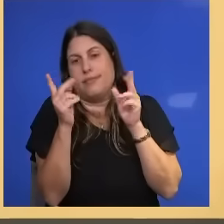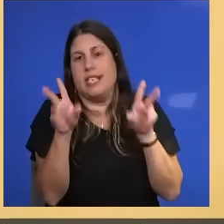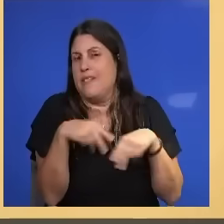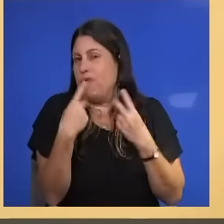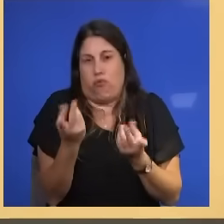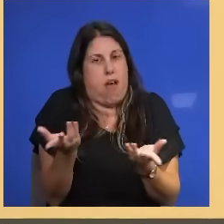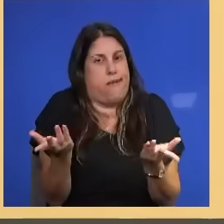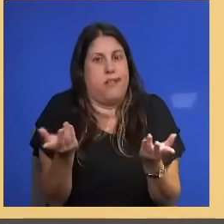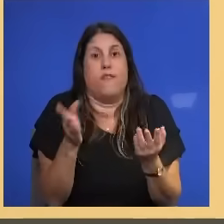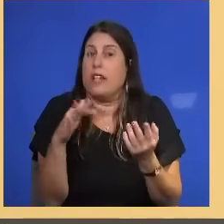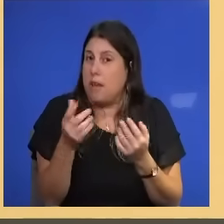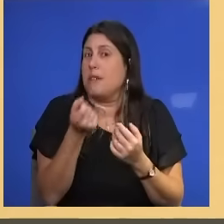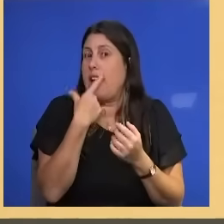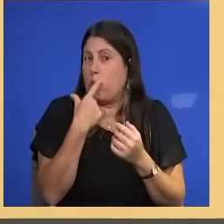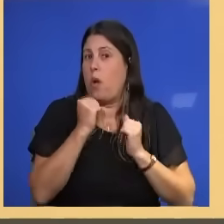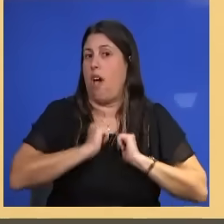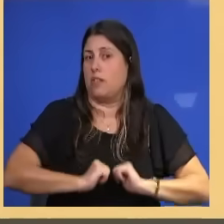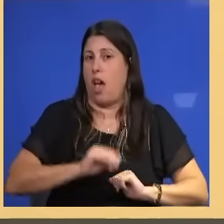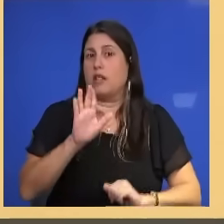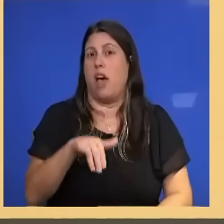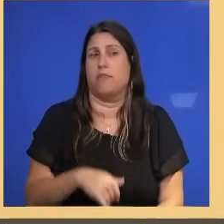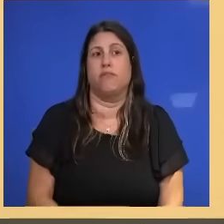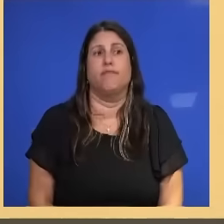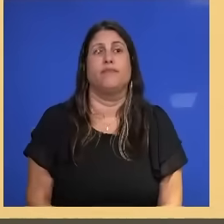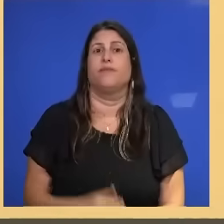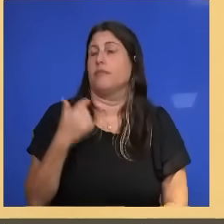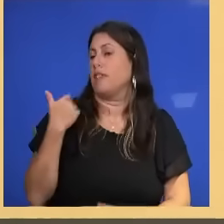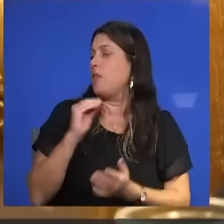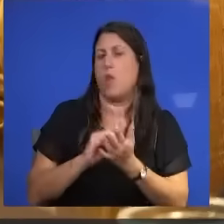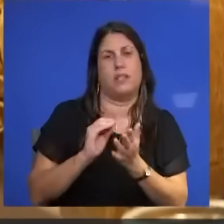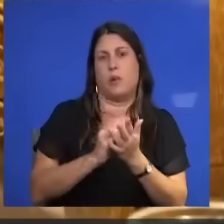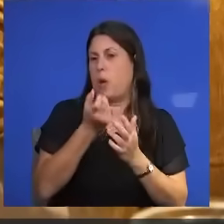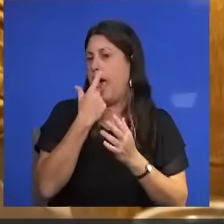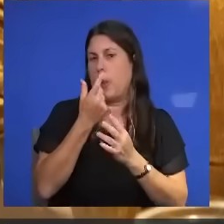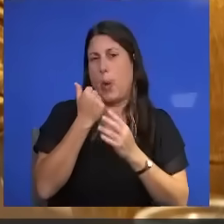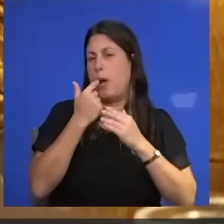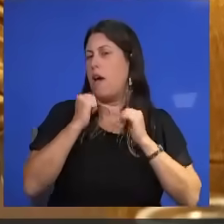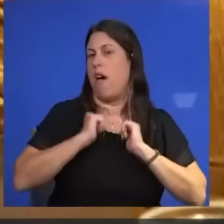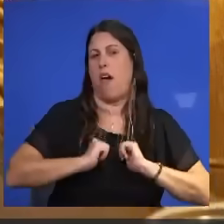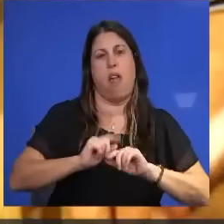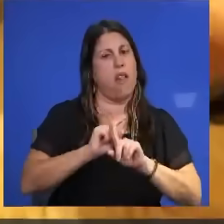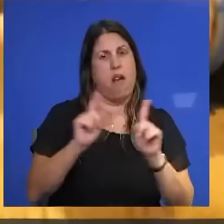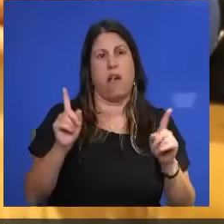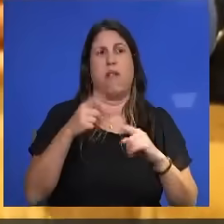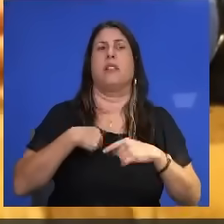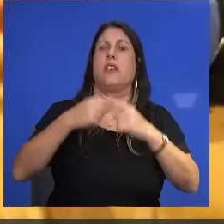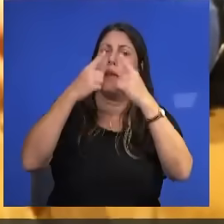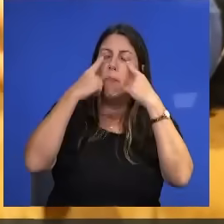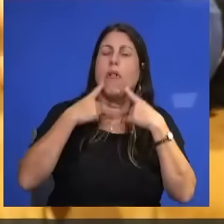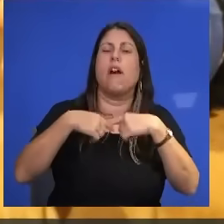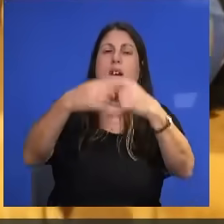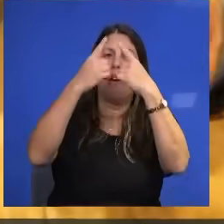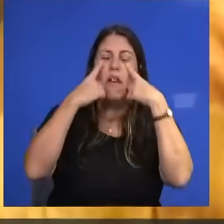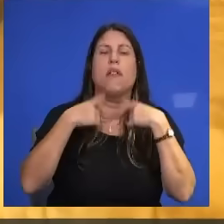ההרגעה. אני לא זקוק לכדור ההרגעה. אני בוכה המון. מה קורה עם